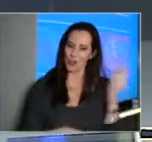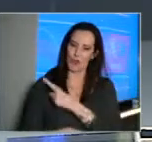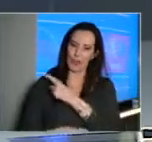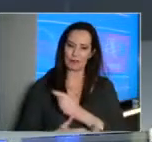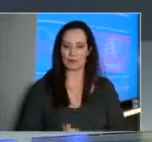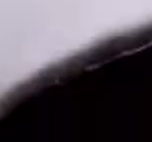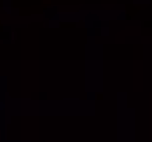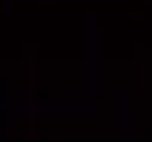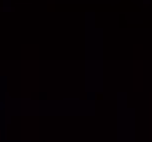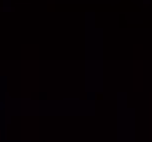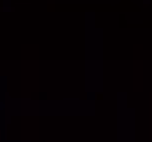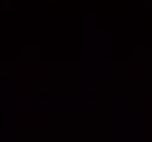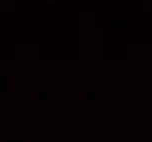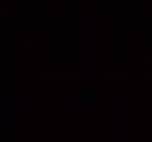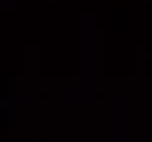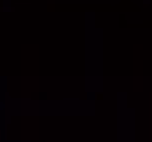שלנו.